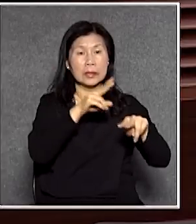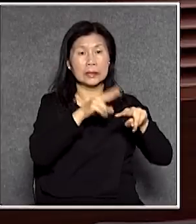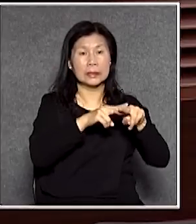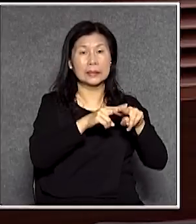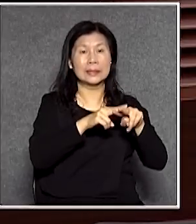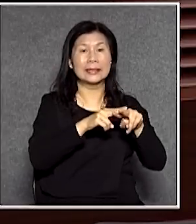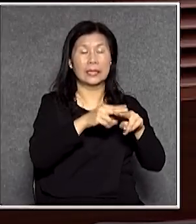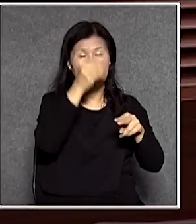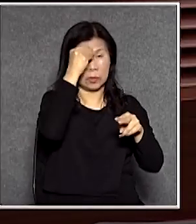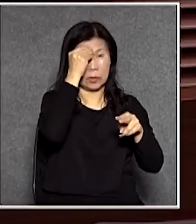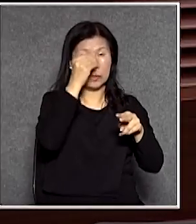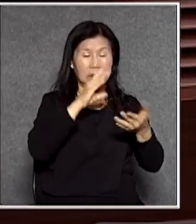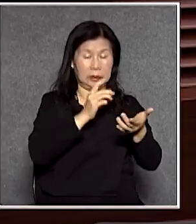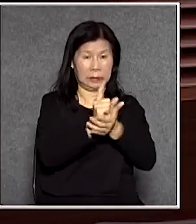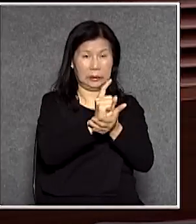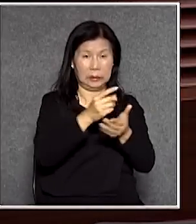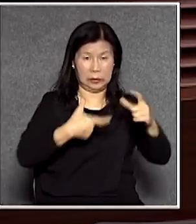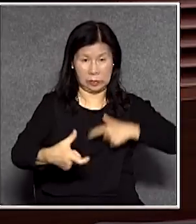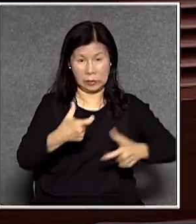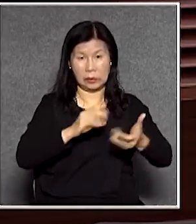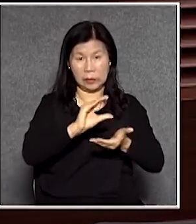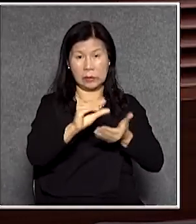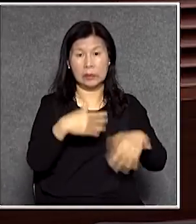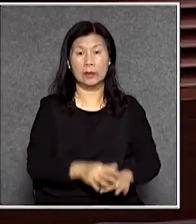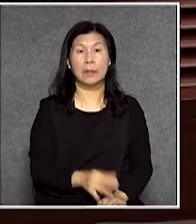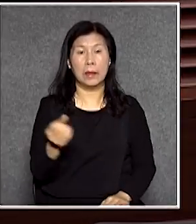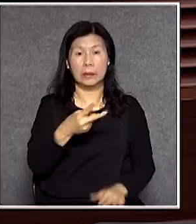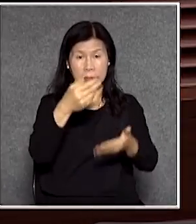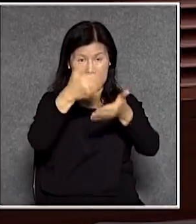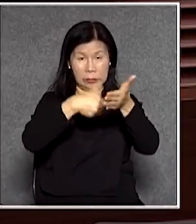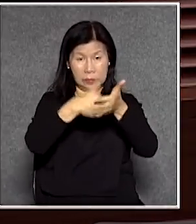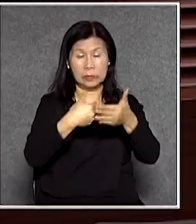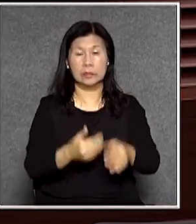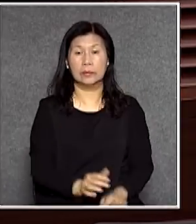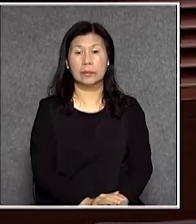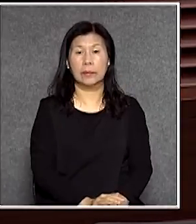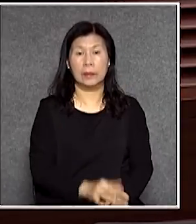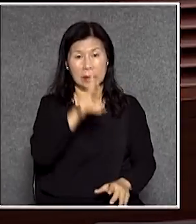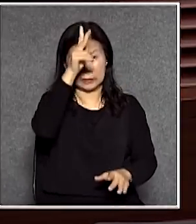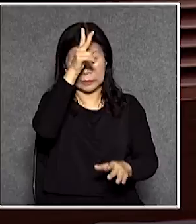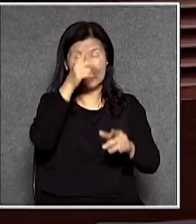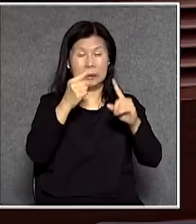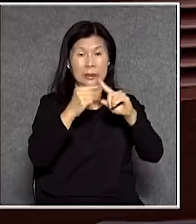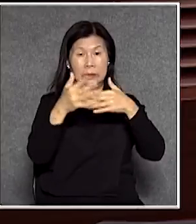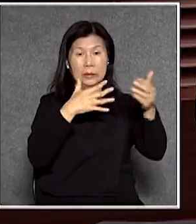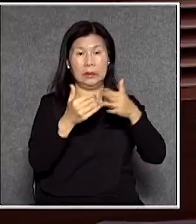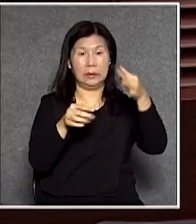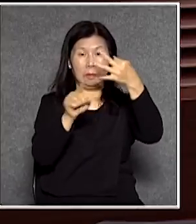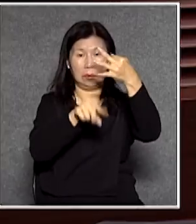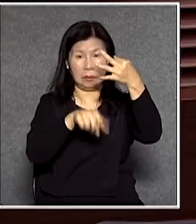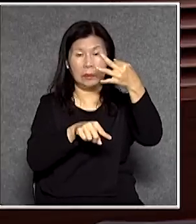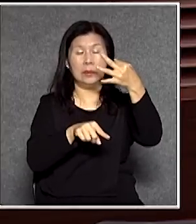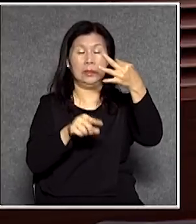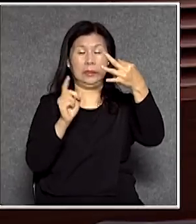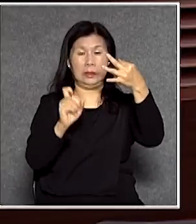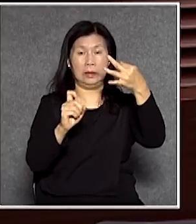計劃的全年預算開支。另外亦都削減民政事務局3090萬，